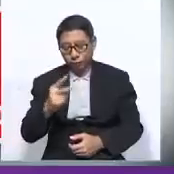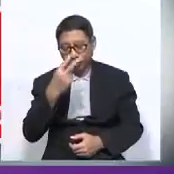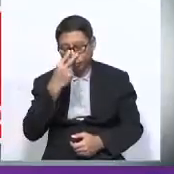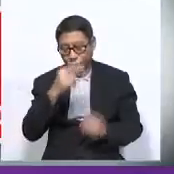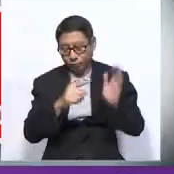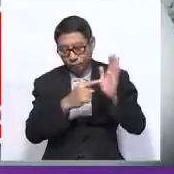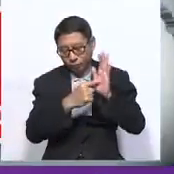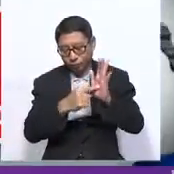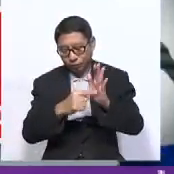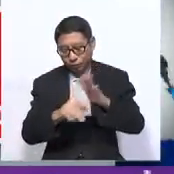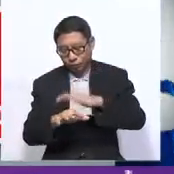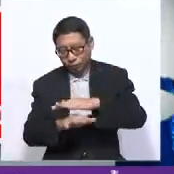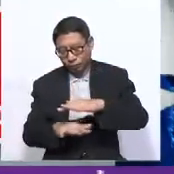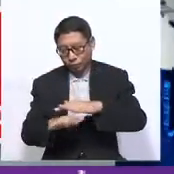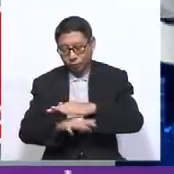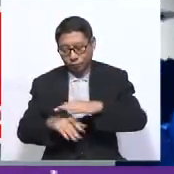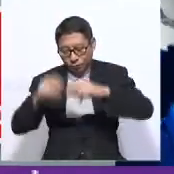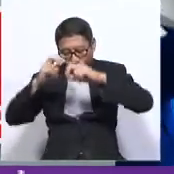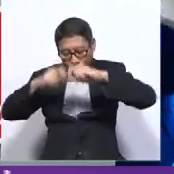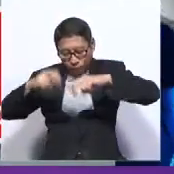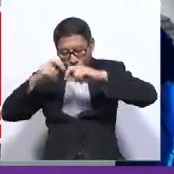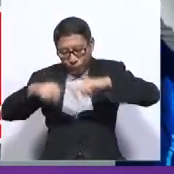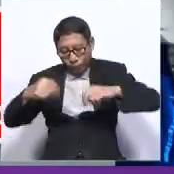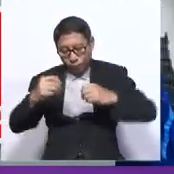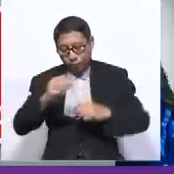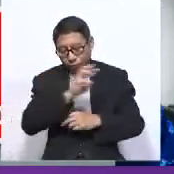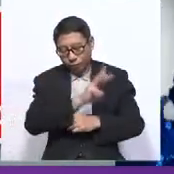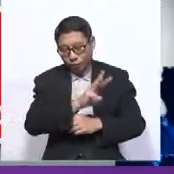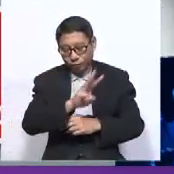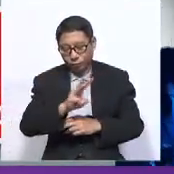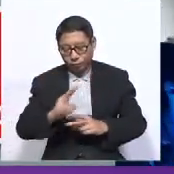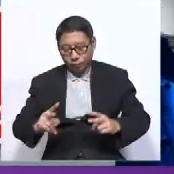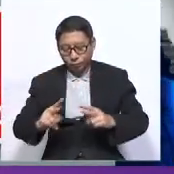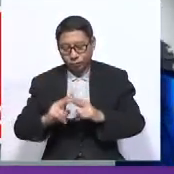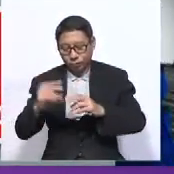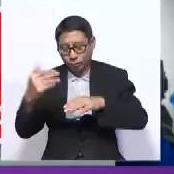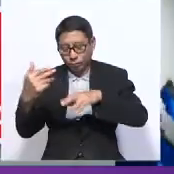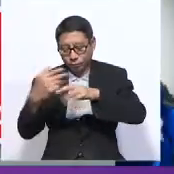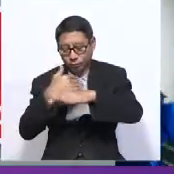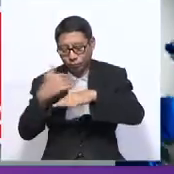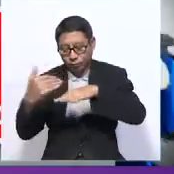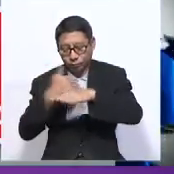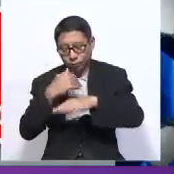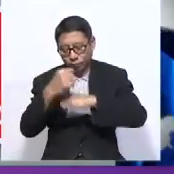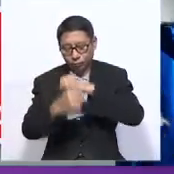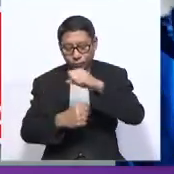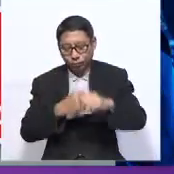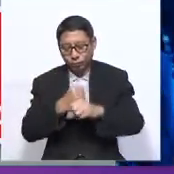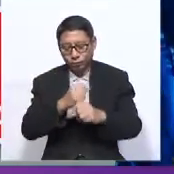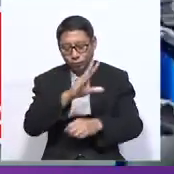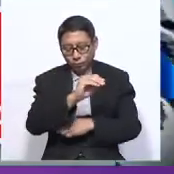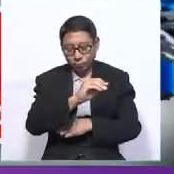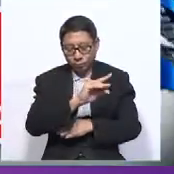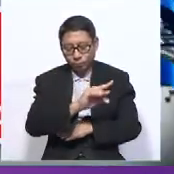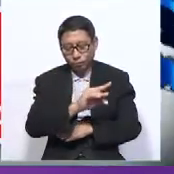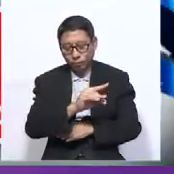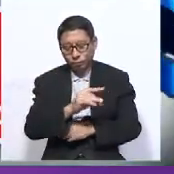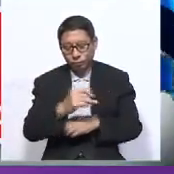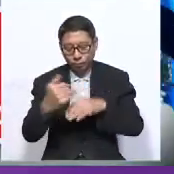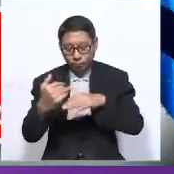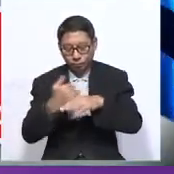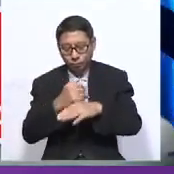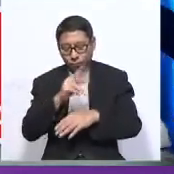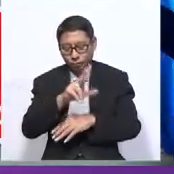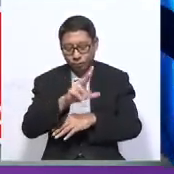นี่ค่ะข้อมูลที่ผู้สื่อข่าวเราไปค้นมานะคะจากเว็บไซต์ของกรมทางหลวงพบว่าเมื่อปี2558ทางหลวงหมาย